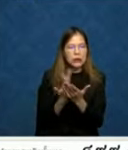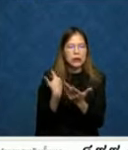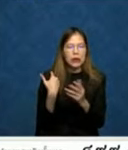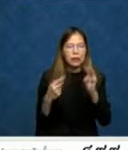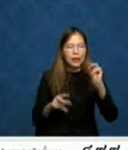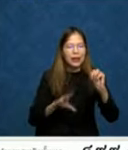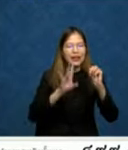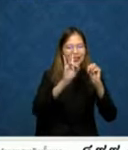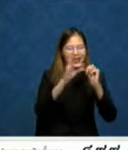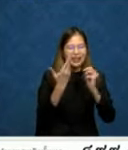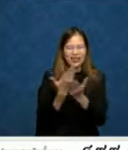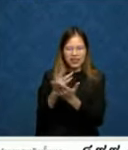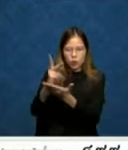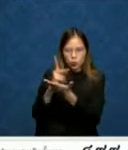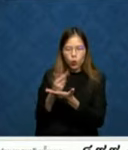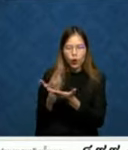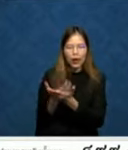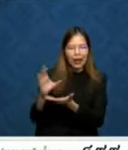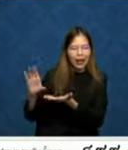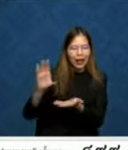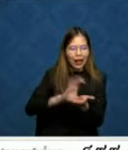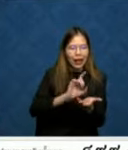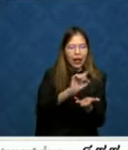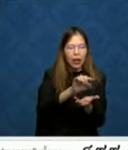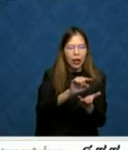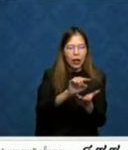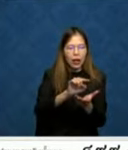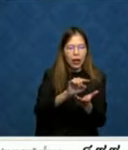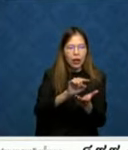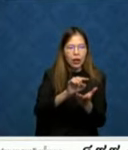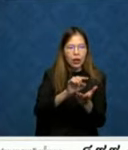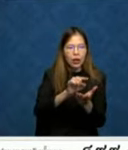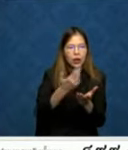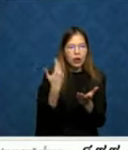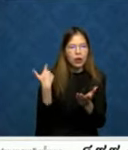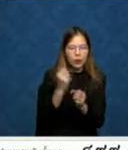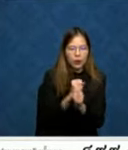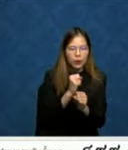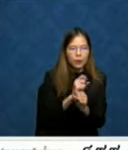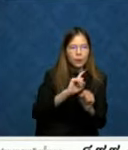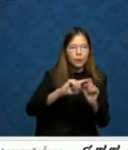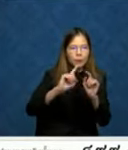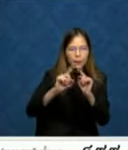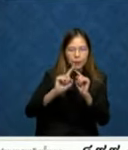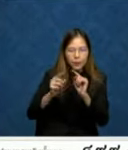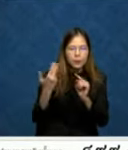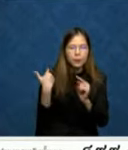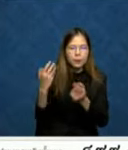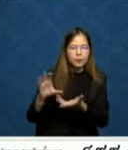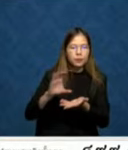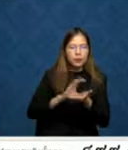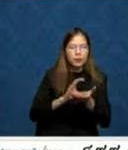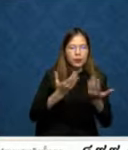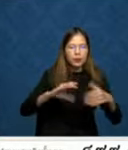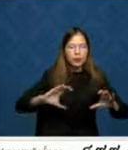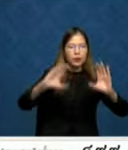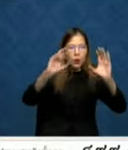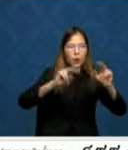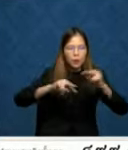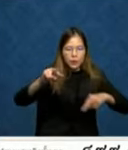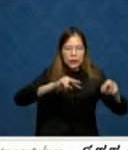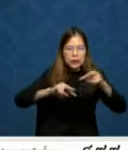การกู้เงินหรือการลงทุนของรัฐที่มีผลผูกพันทรัพย์สินหรือก่อให้เกิดภาระทางการคลังแก่รัฐต้องพิจารณา